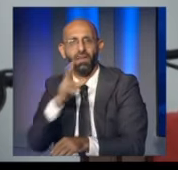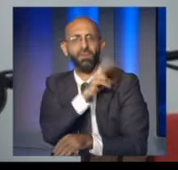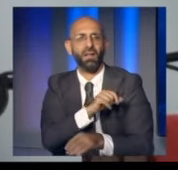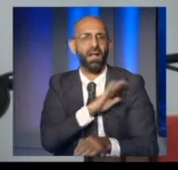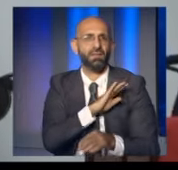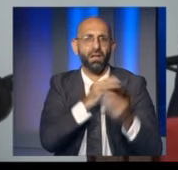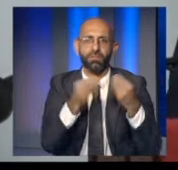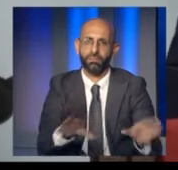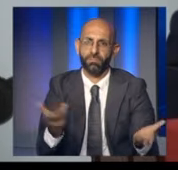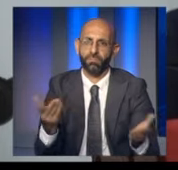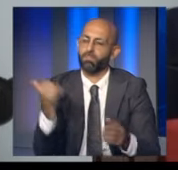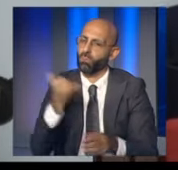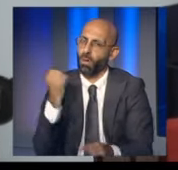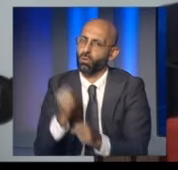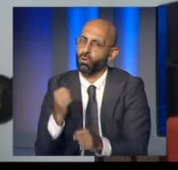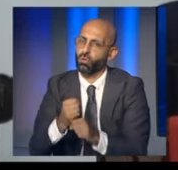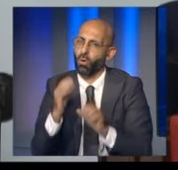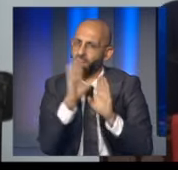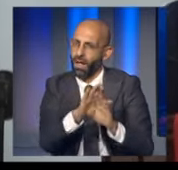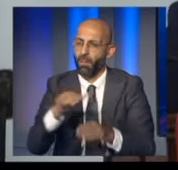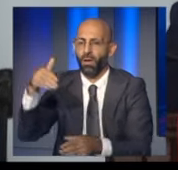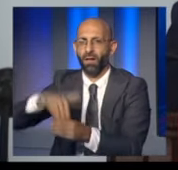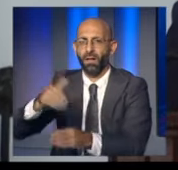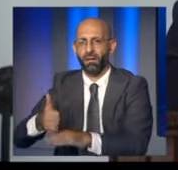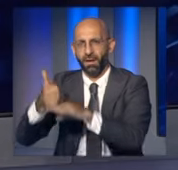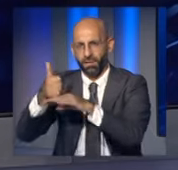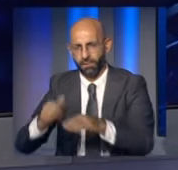لأننا بانتظار إلى ما ستؤول إليه الأحداث في غزة.